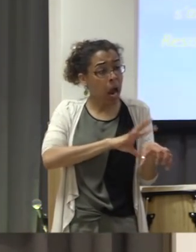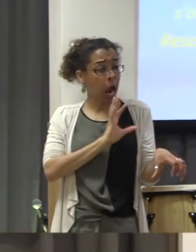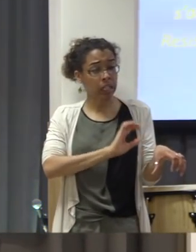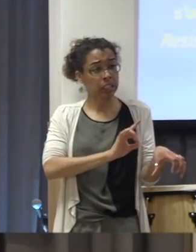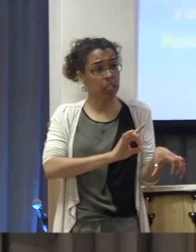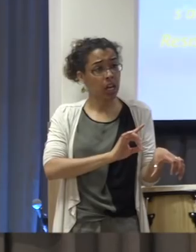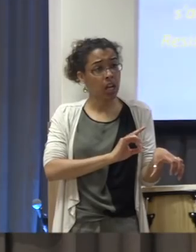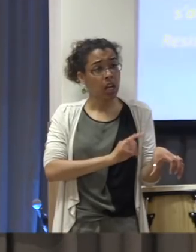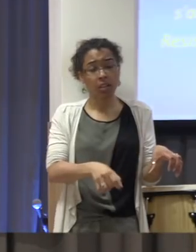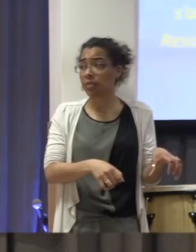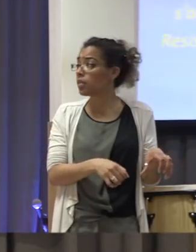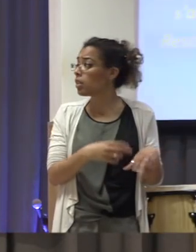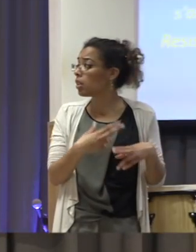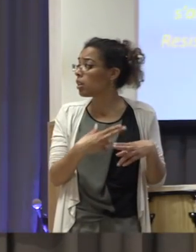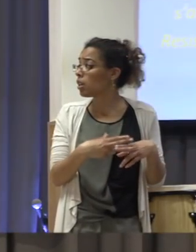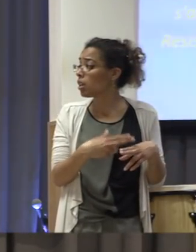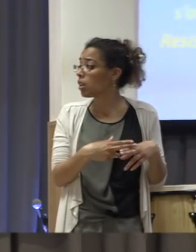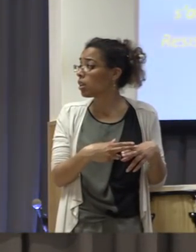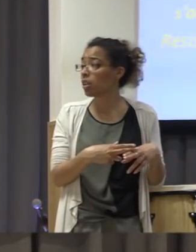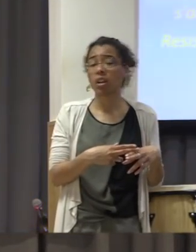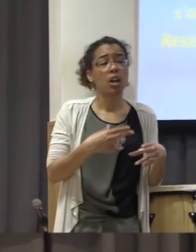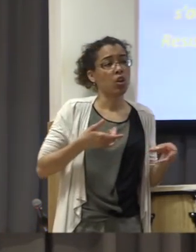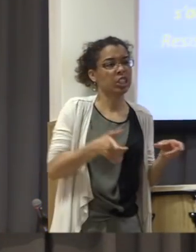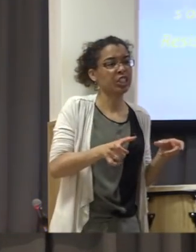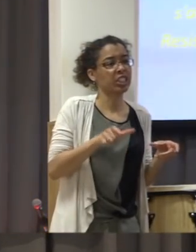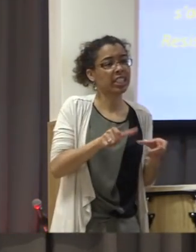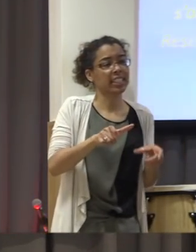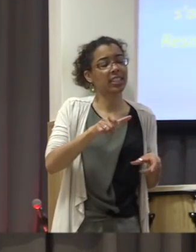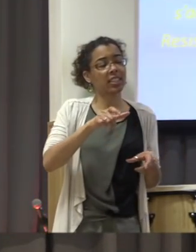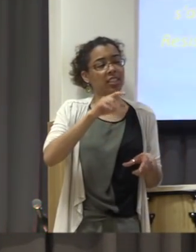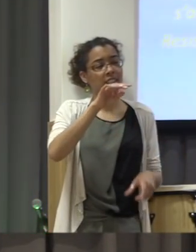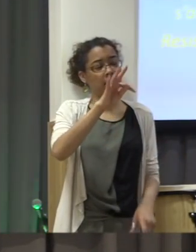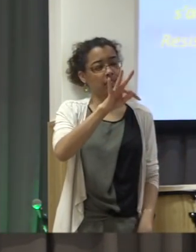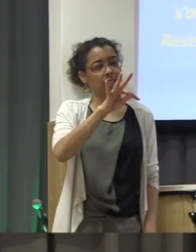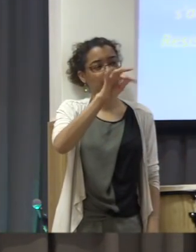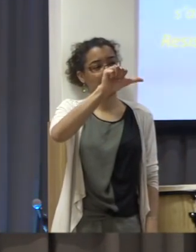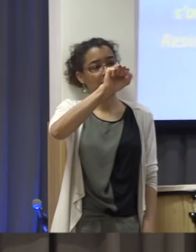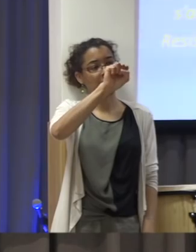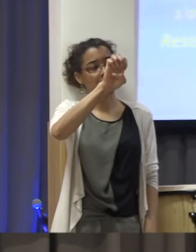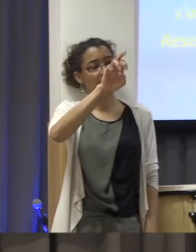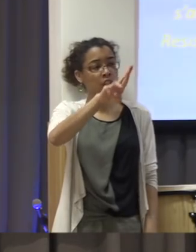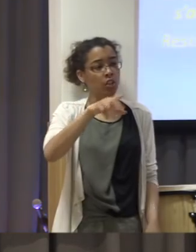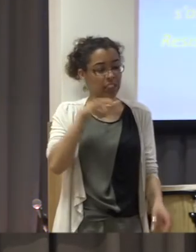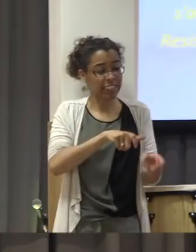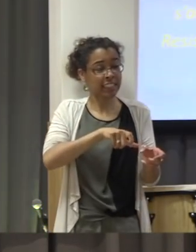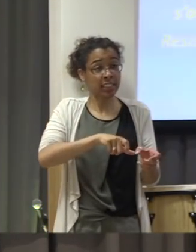quoi, des taisements là, comment on appelle ça? Des tasers. Et si tu te prends, il ne lâche pas.